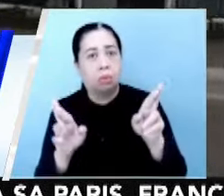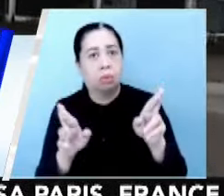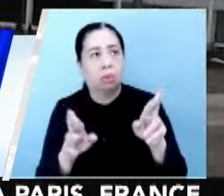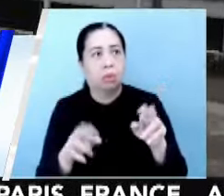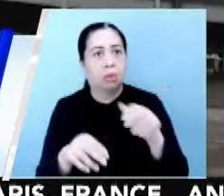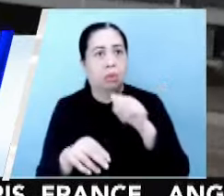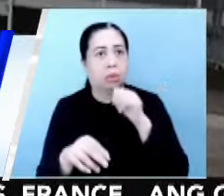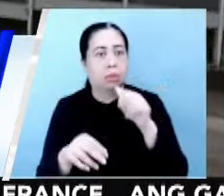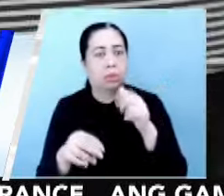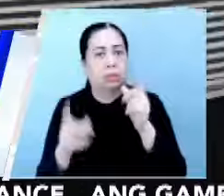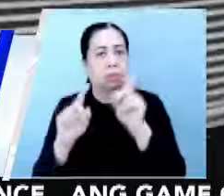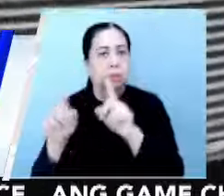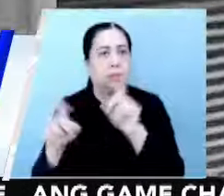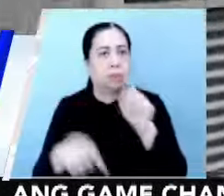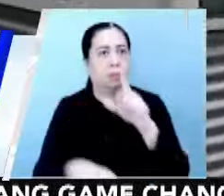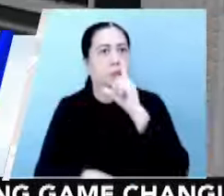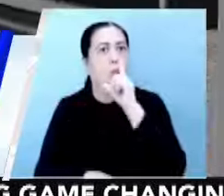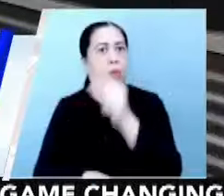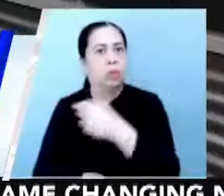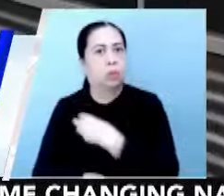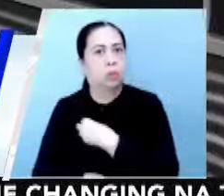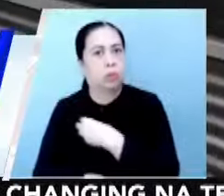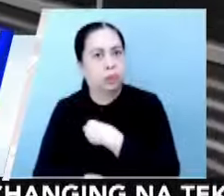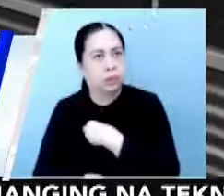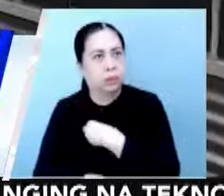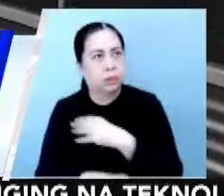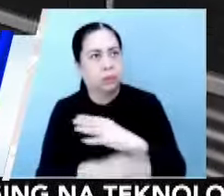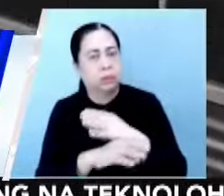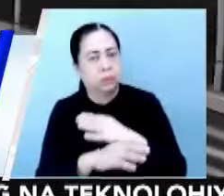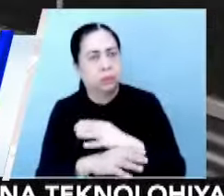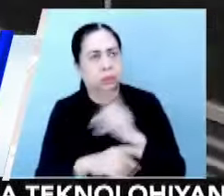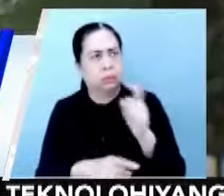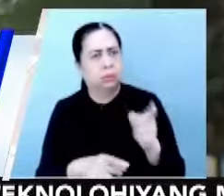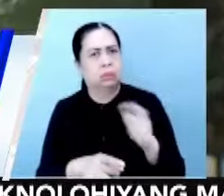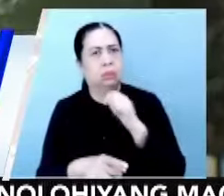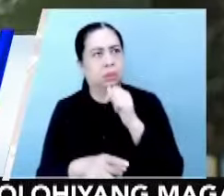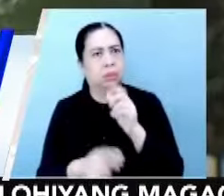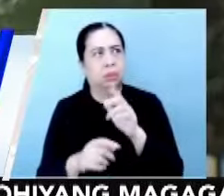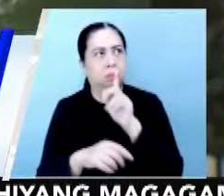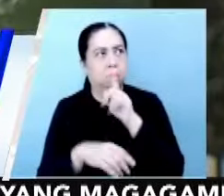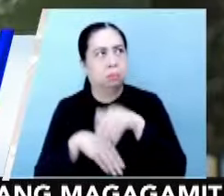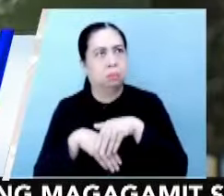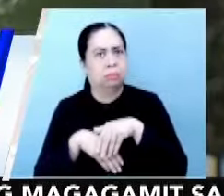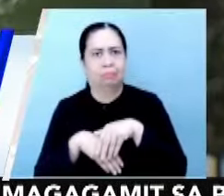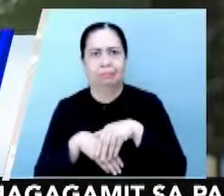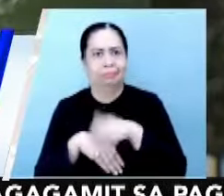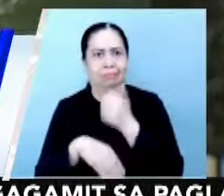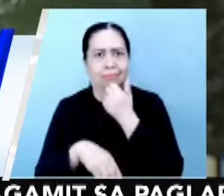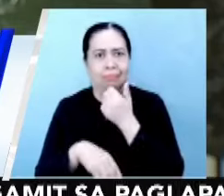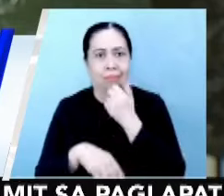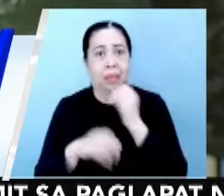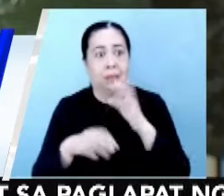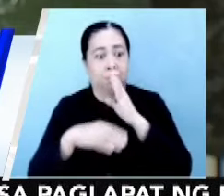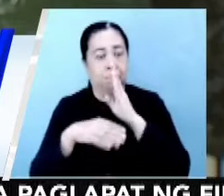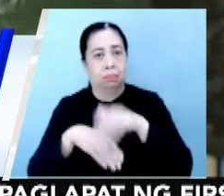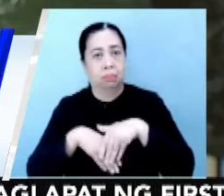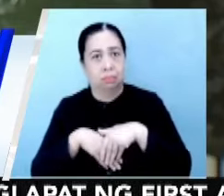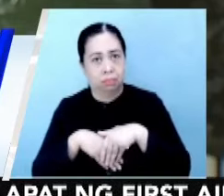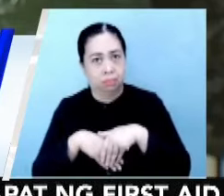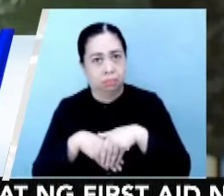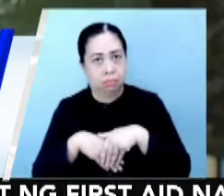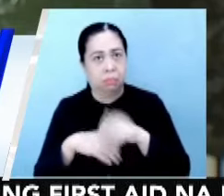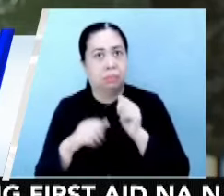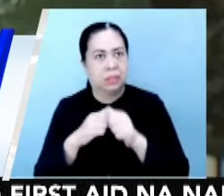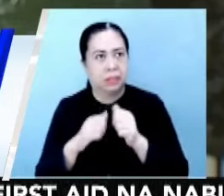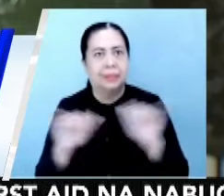magsumbong ka na sa pulis mag-report ka na Officially hindi yung tatahimik ka dahil kung Tumahimik ka para ka ng